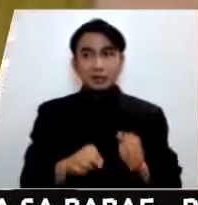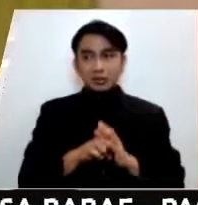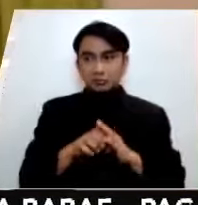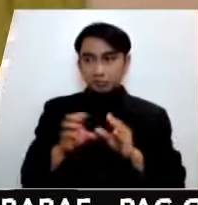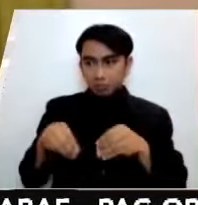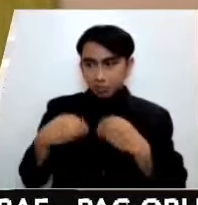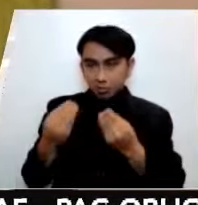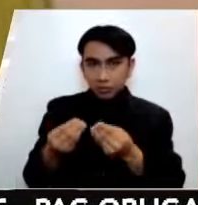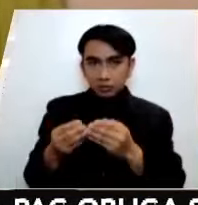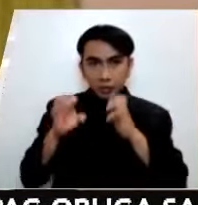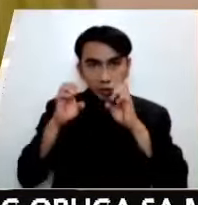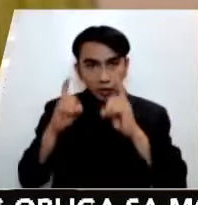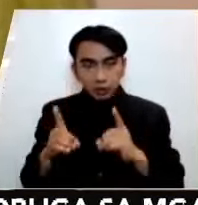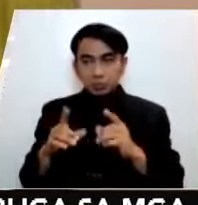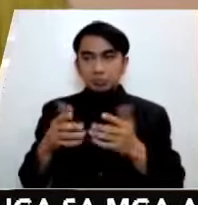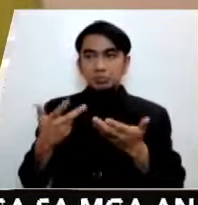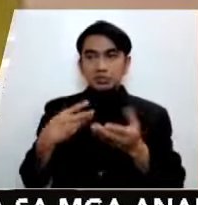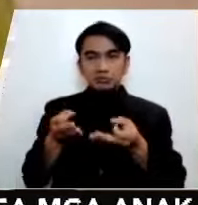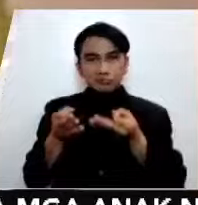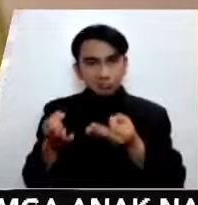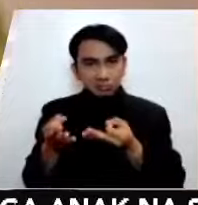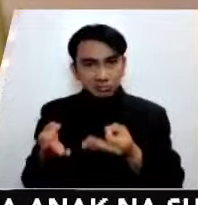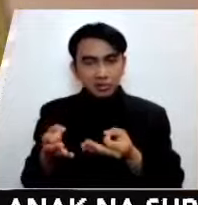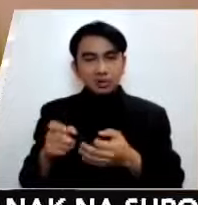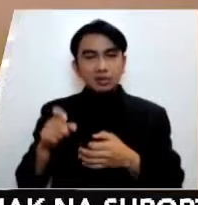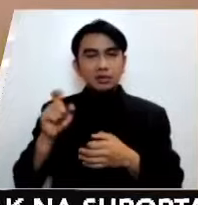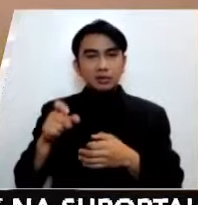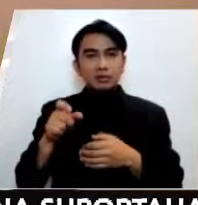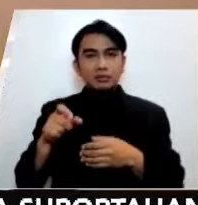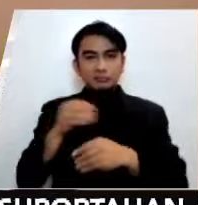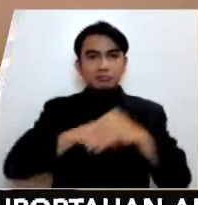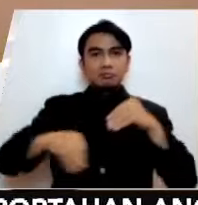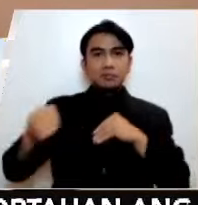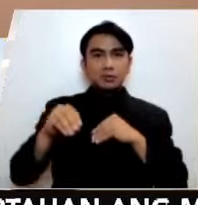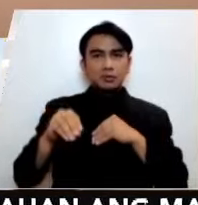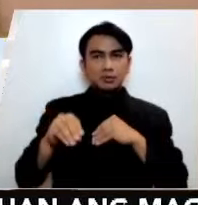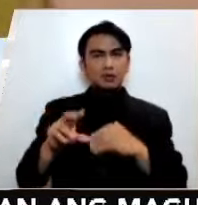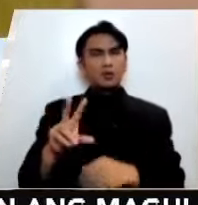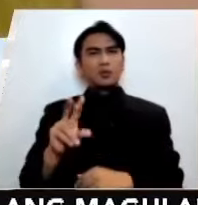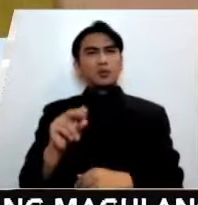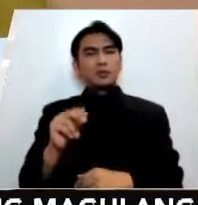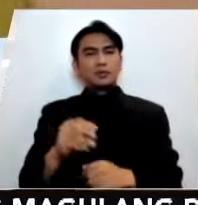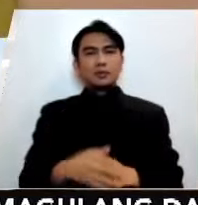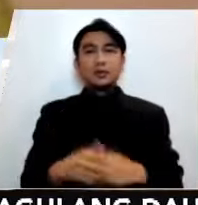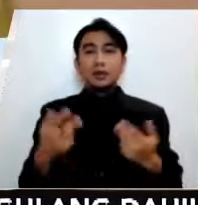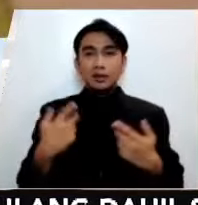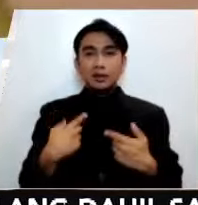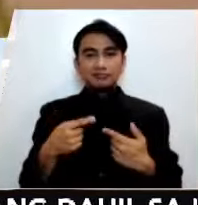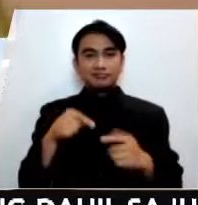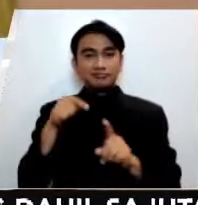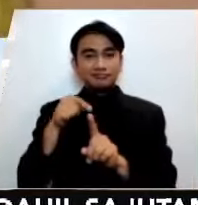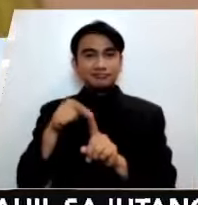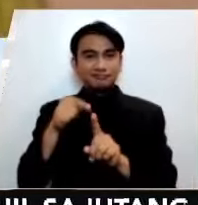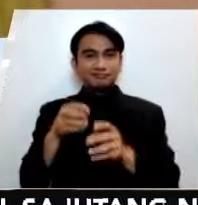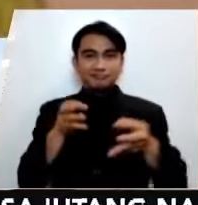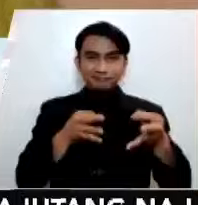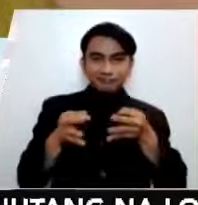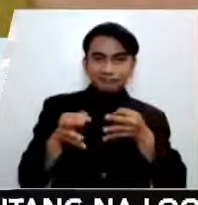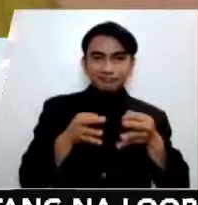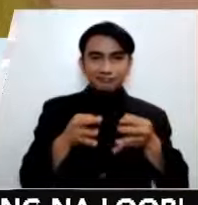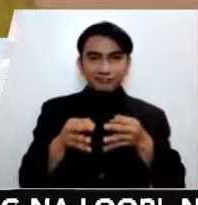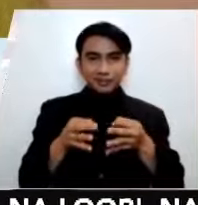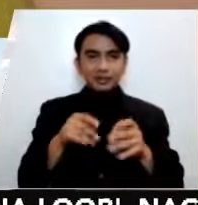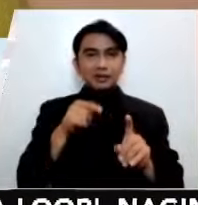kinito kita, ganyan-ganyan. So dapat ito yung binibigay mo sa akin. Pumukaw ng diskusyon ang pahayag na yan ng panganay ni Marjorie Barreto na si Danny sa